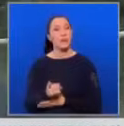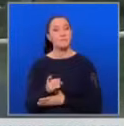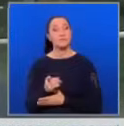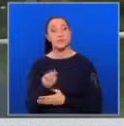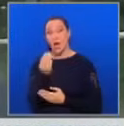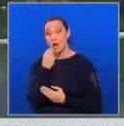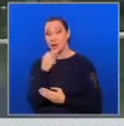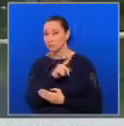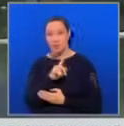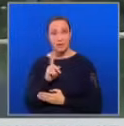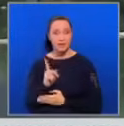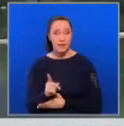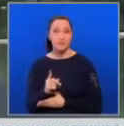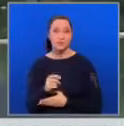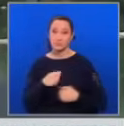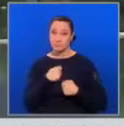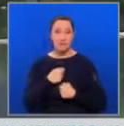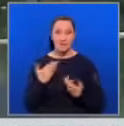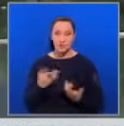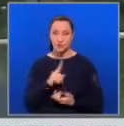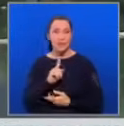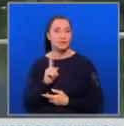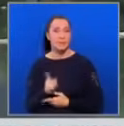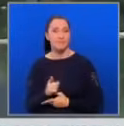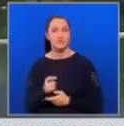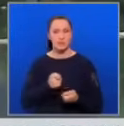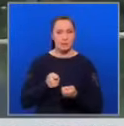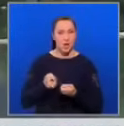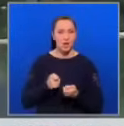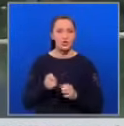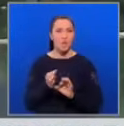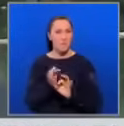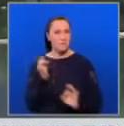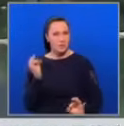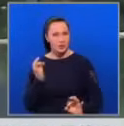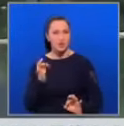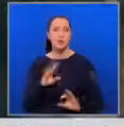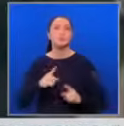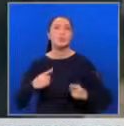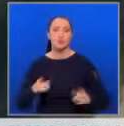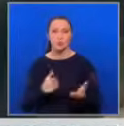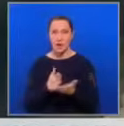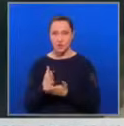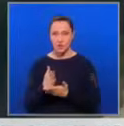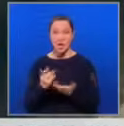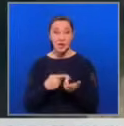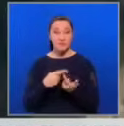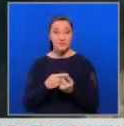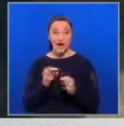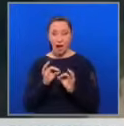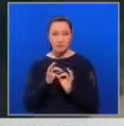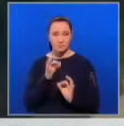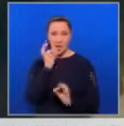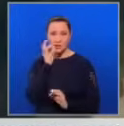хранени не трябва да бъдат безпокоени не трябва да се ръчкат с пръчки или по някакъв друг начин всяка солета